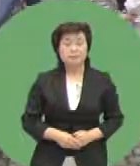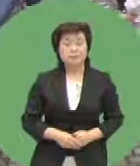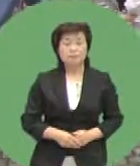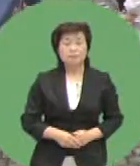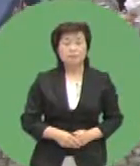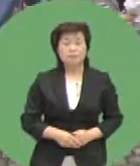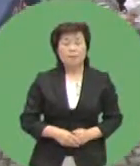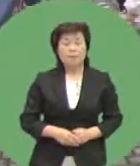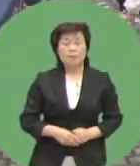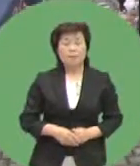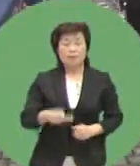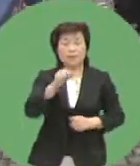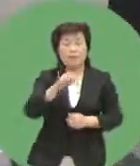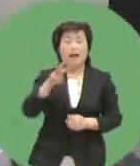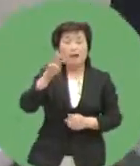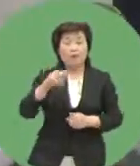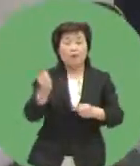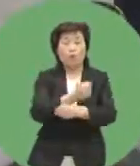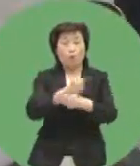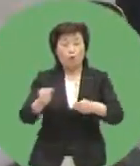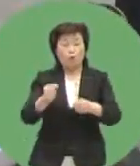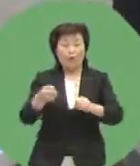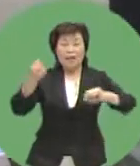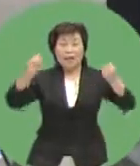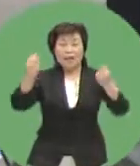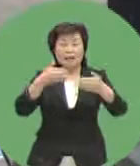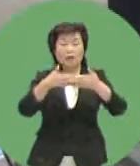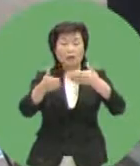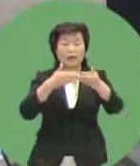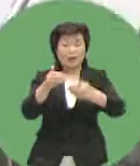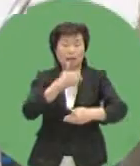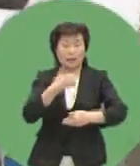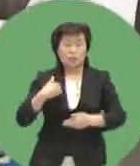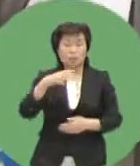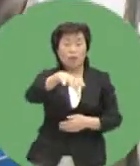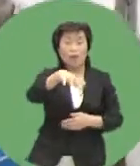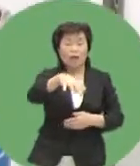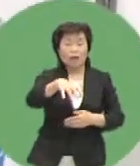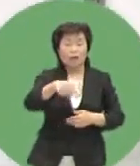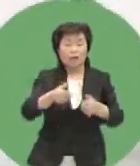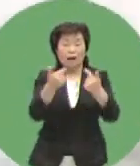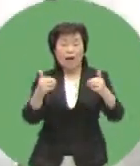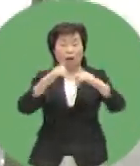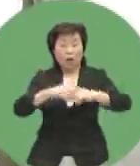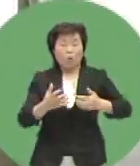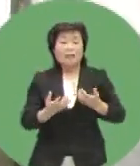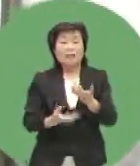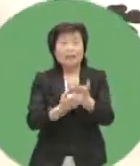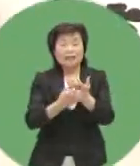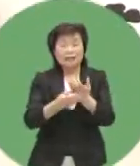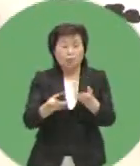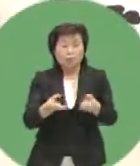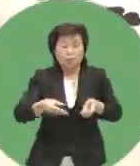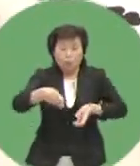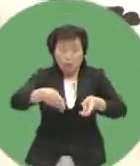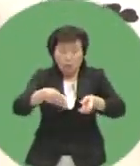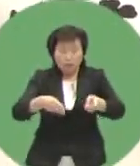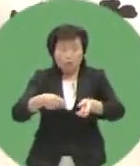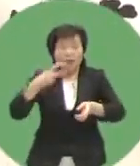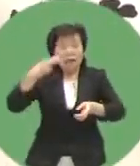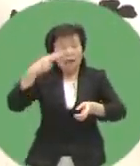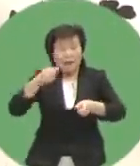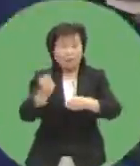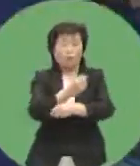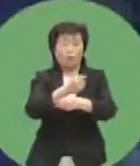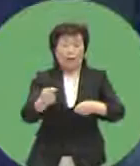このほか阿波の工芸や芸能を体験できるコーナーでは、大谷焼の陶芸やガラス工